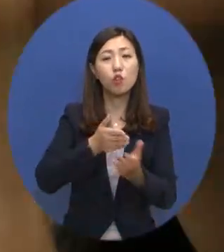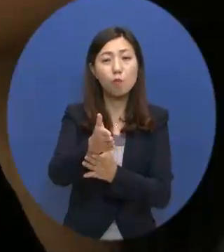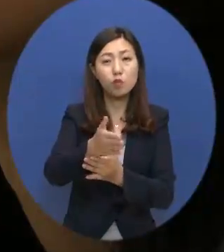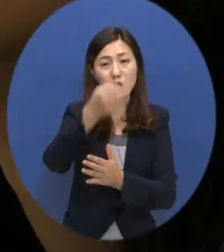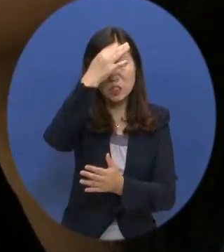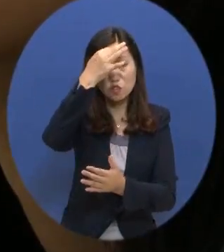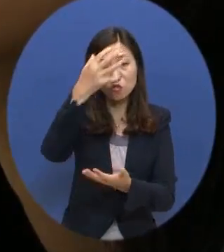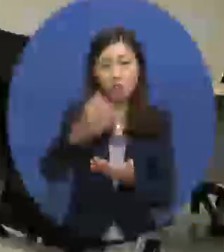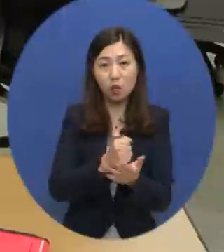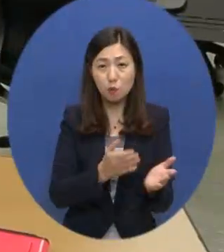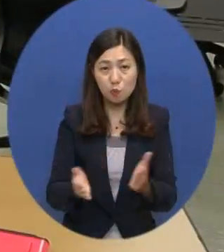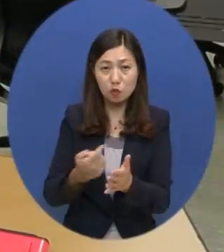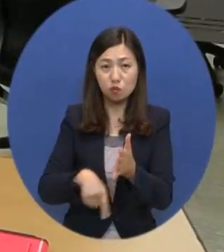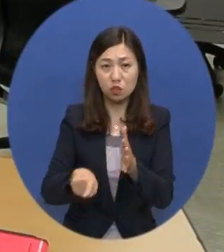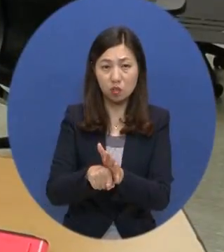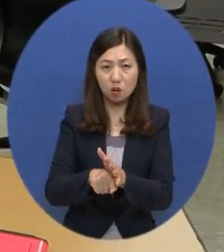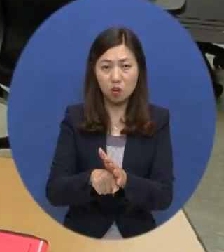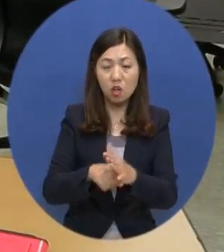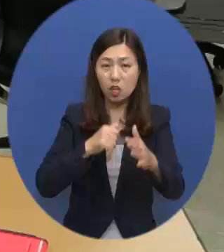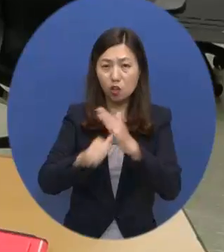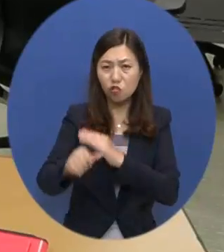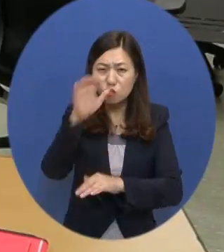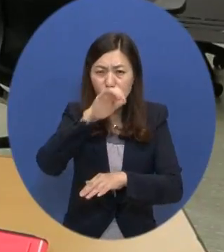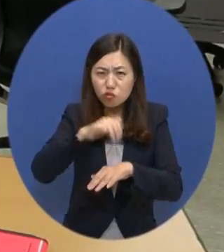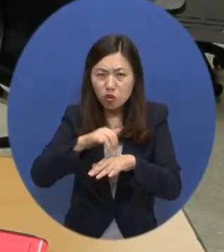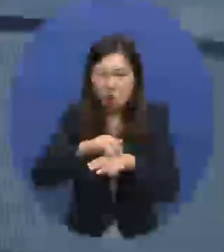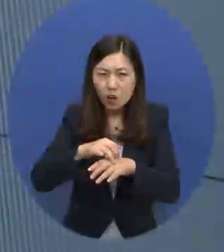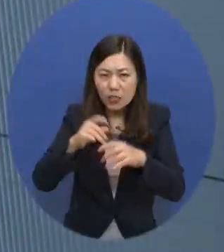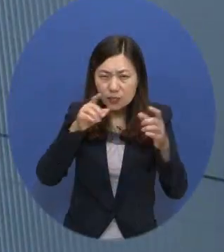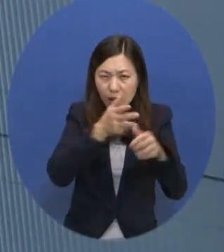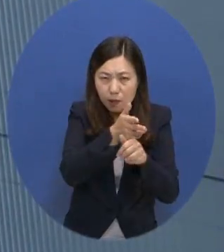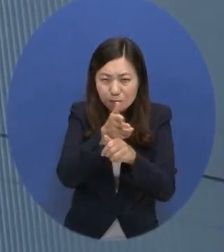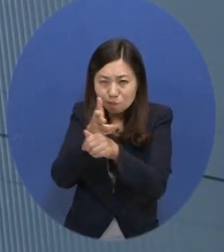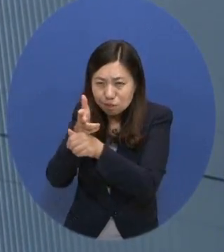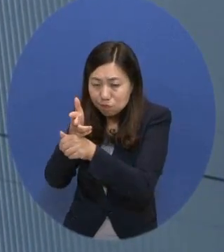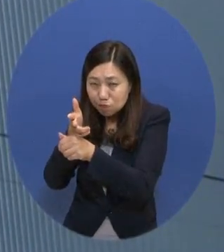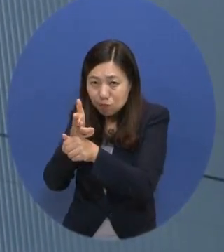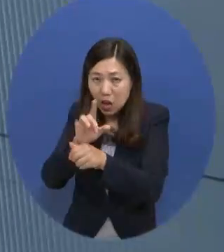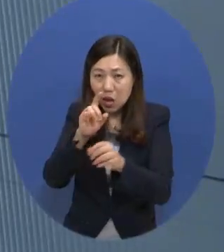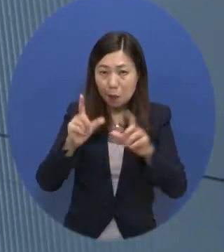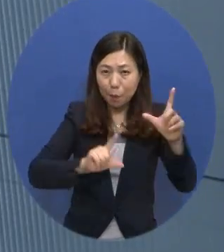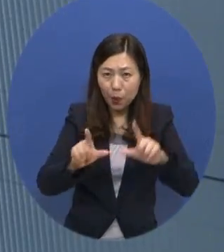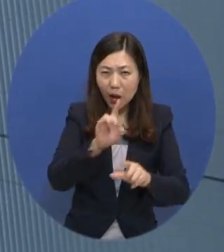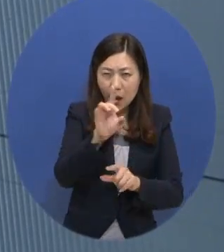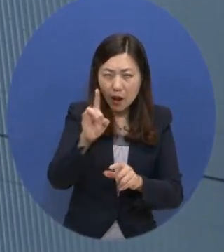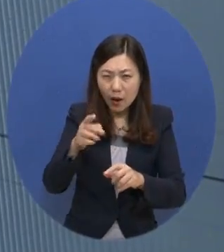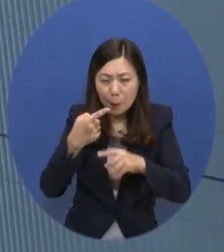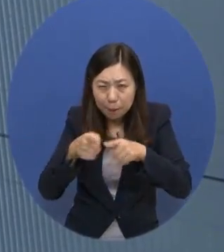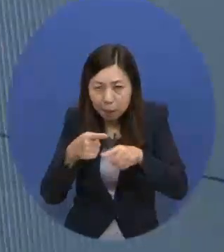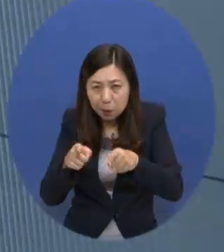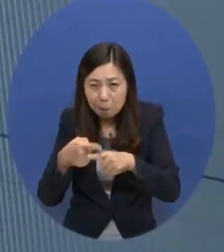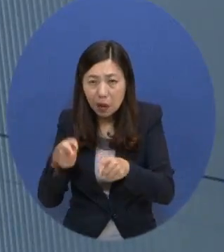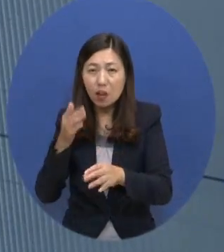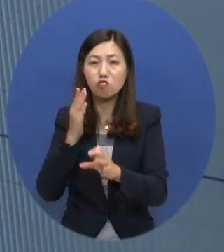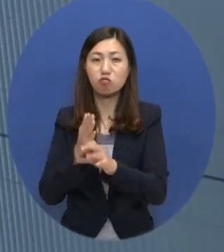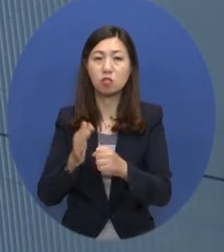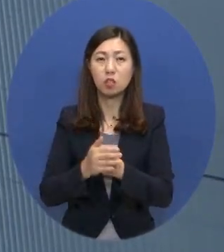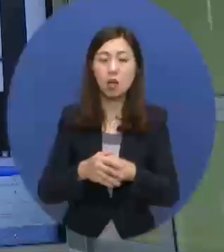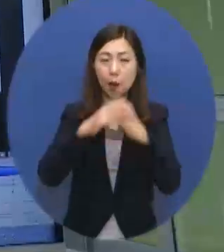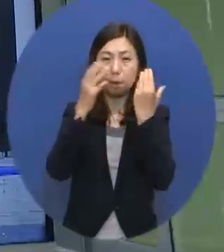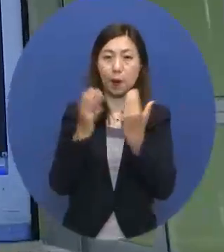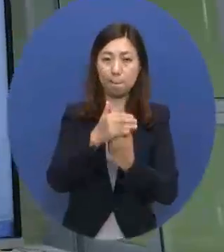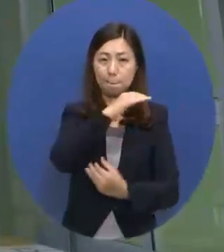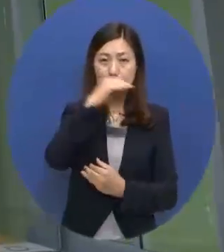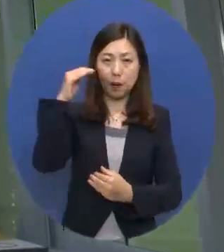이곳에서는 선수들의 훈련 장면을 촬영해 자세 하나하나 분석하고 있었는데요. 선수들이 완벽한 자세로